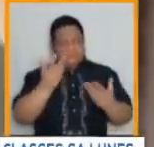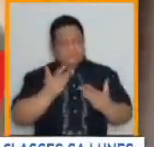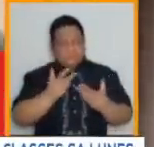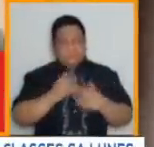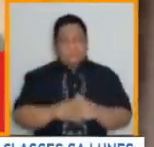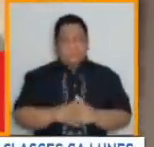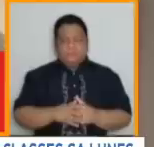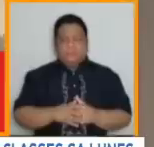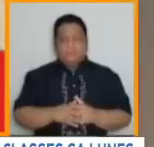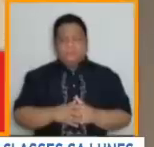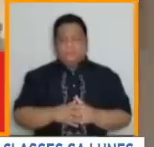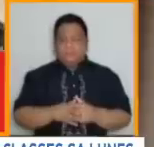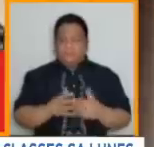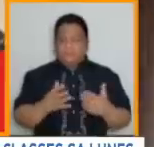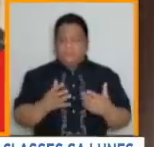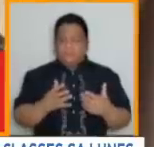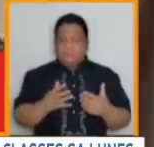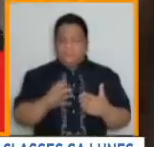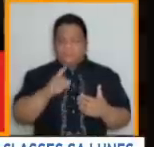make any announcement or anything.